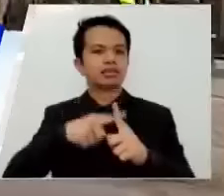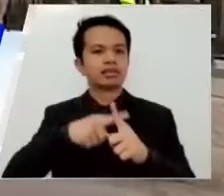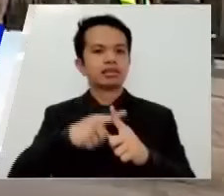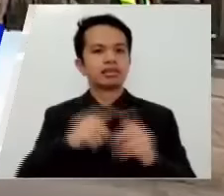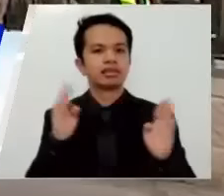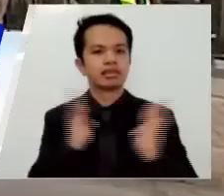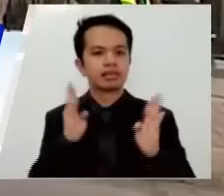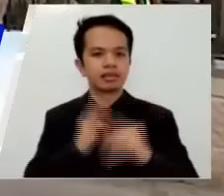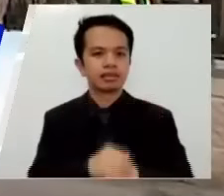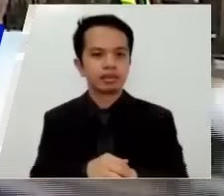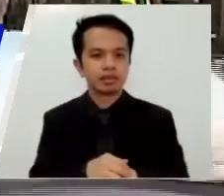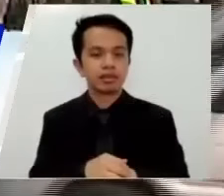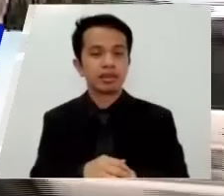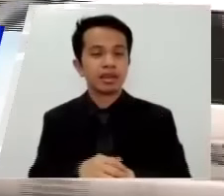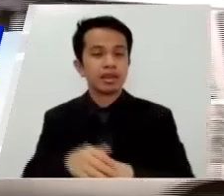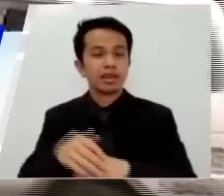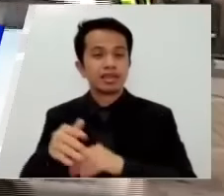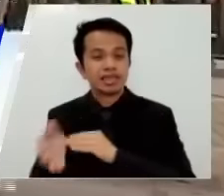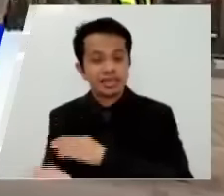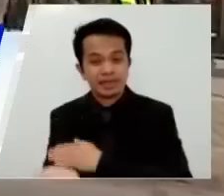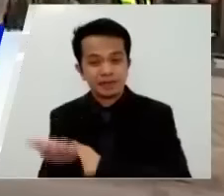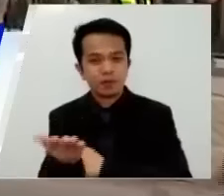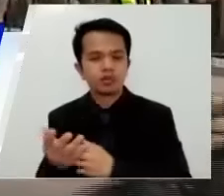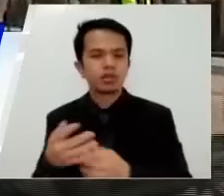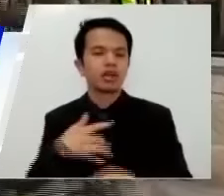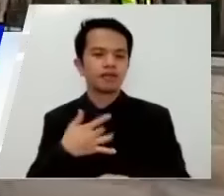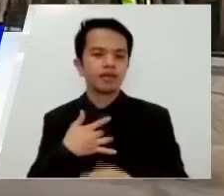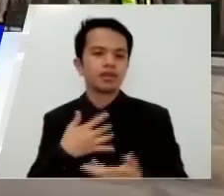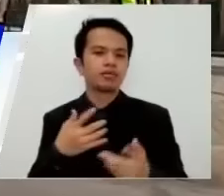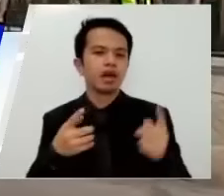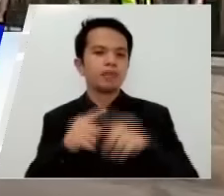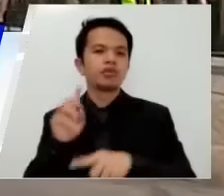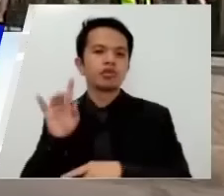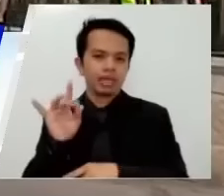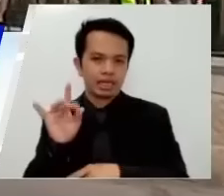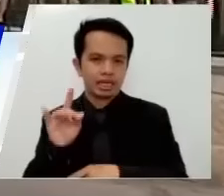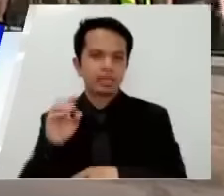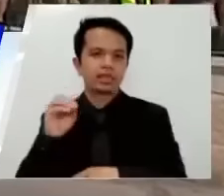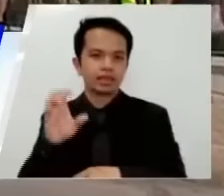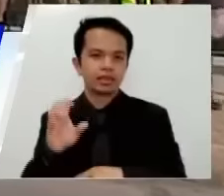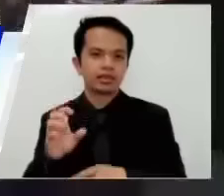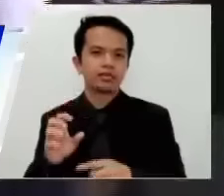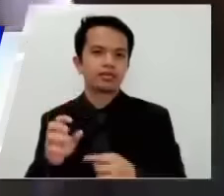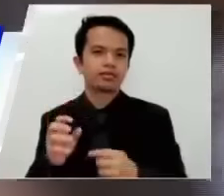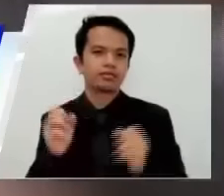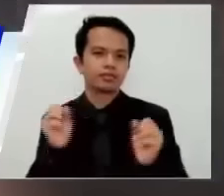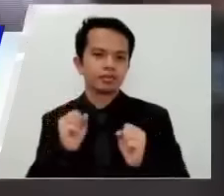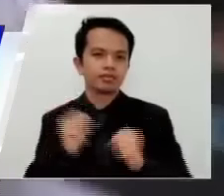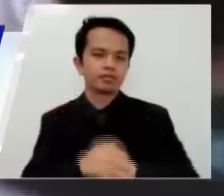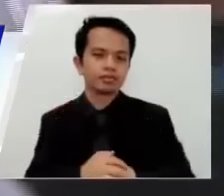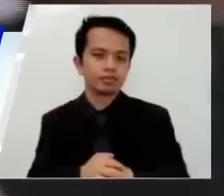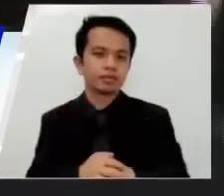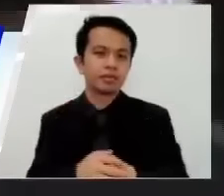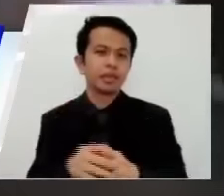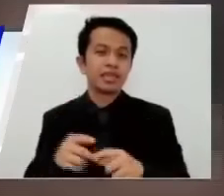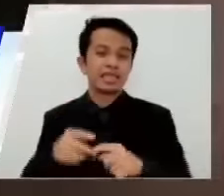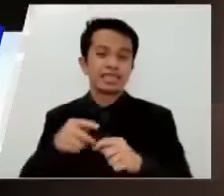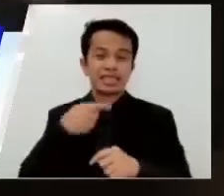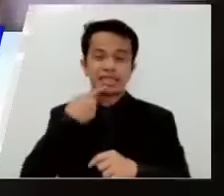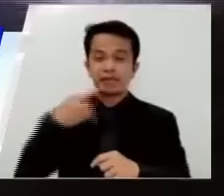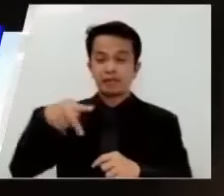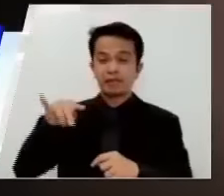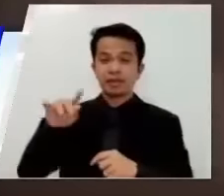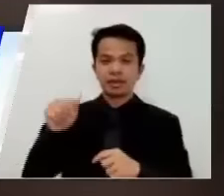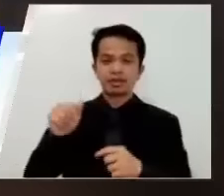Sa madaling araw na lang muna mararanasan ang hanggang 18 degrees Celsius na ginaw. Dagdag pa ng pag-asa, nakaka-apekto rin sa